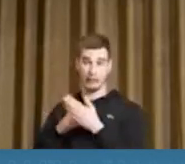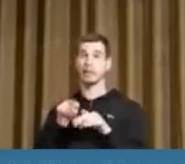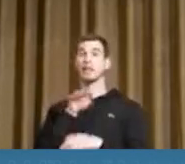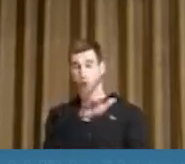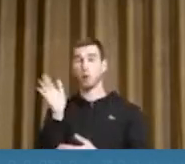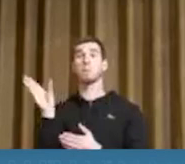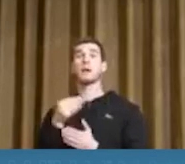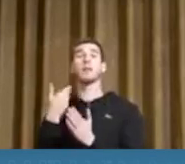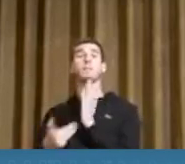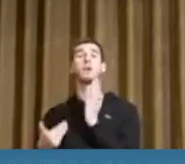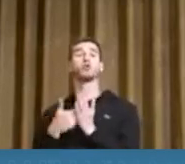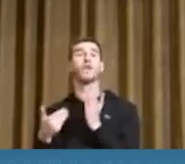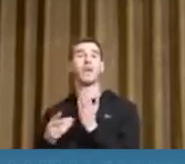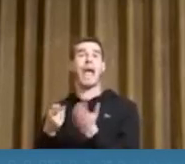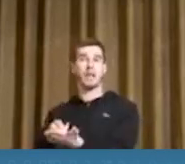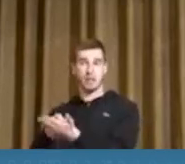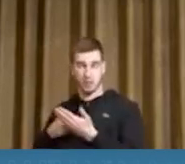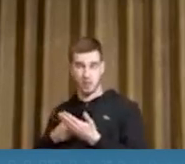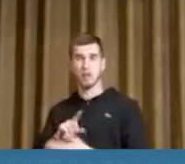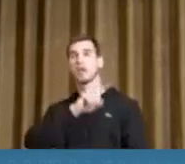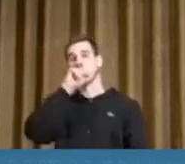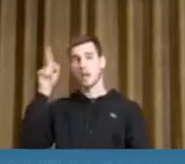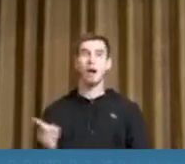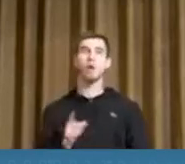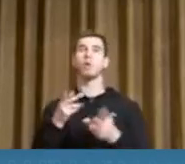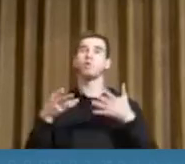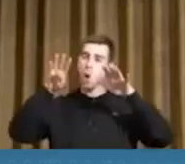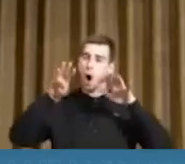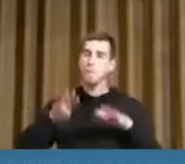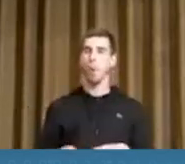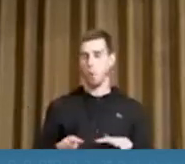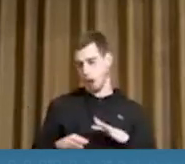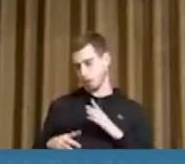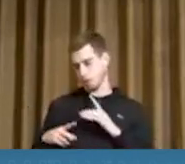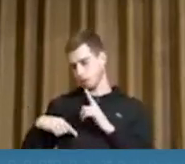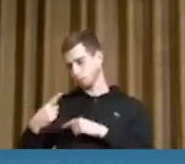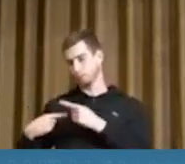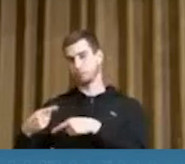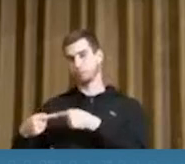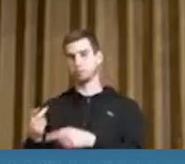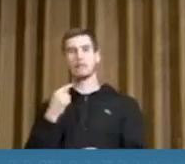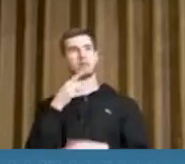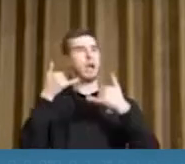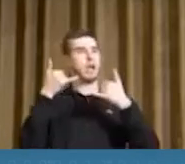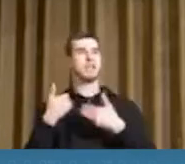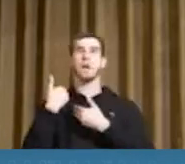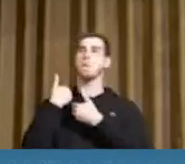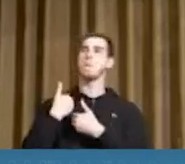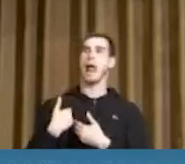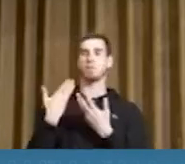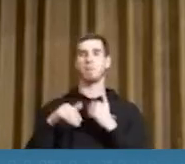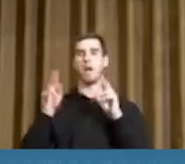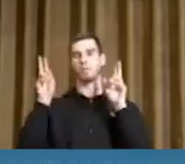haben, dann auch eher 9 Monate später über eine geringere Belastbarkeit berichtet haben. Das ist jetzt mal so